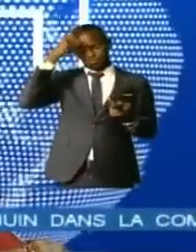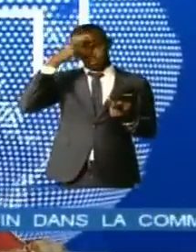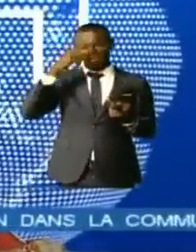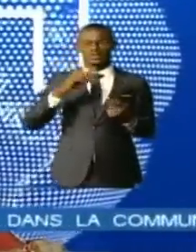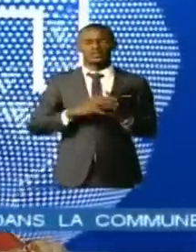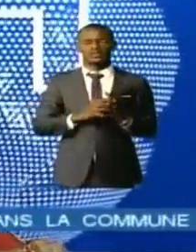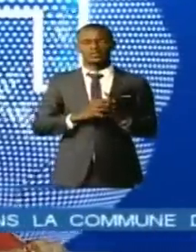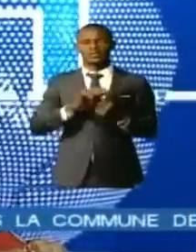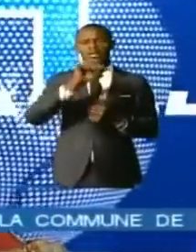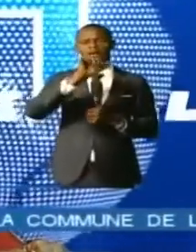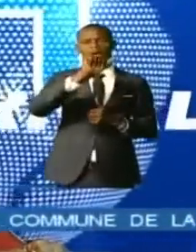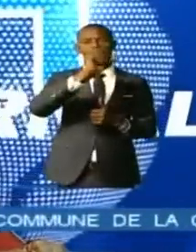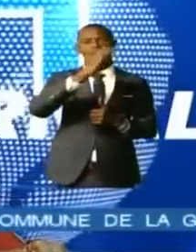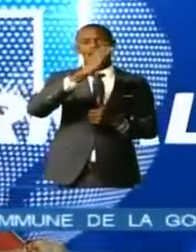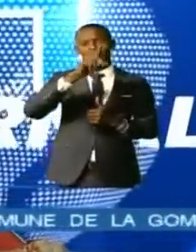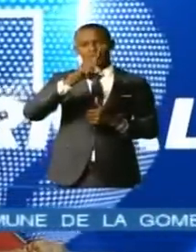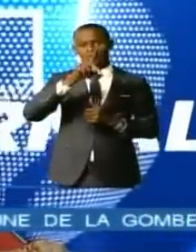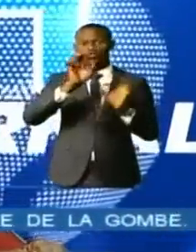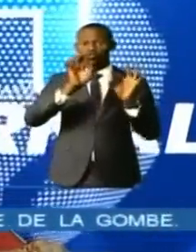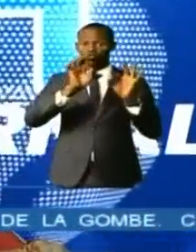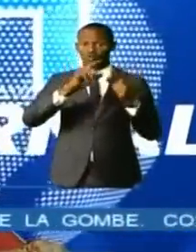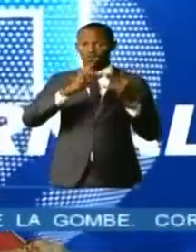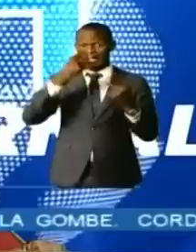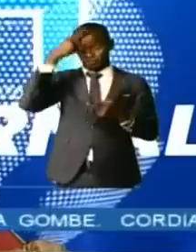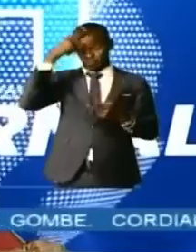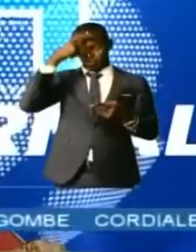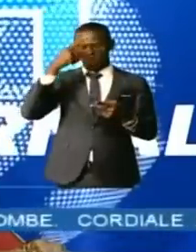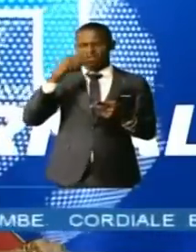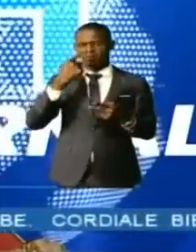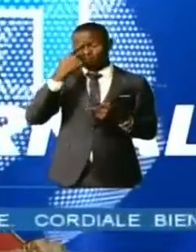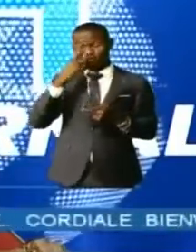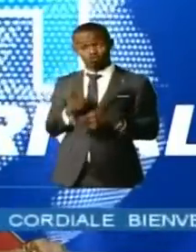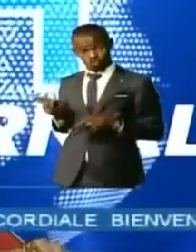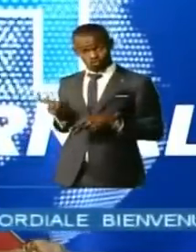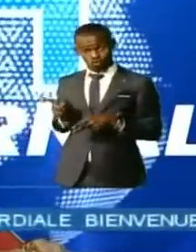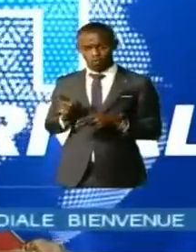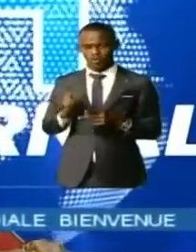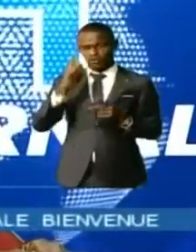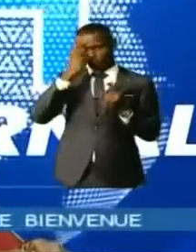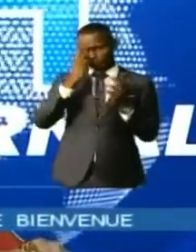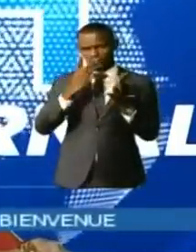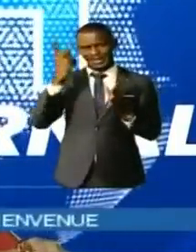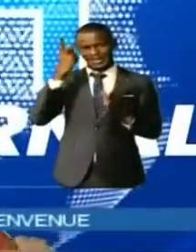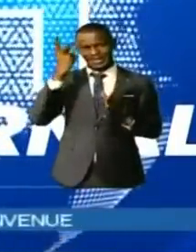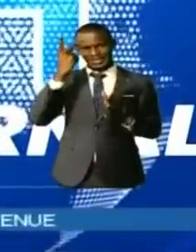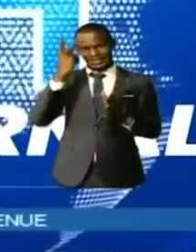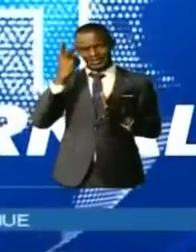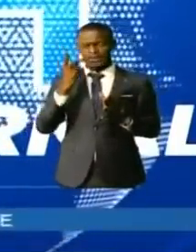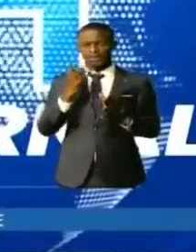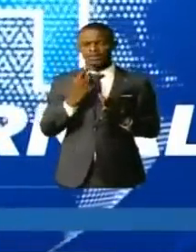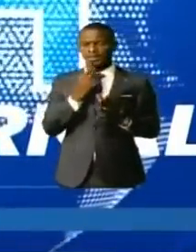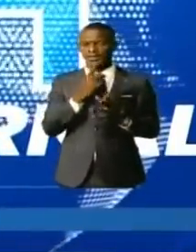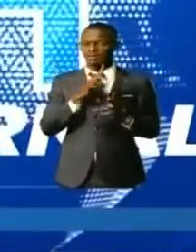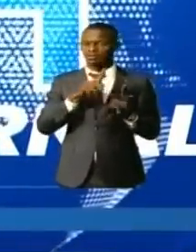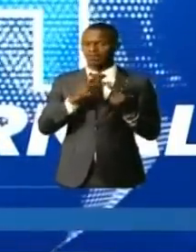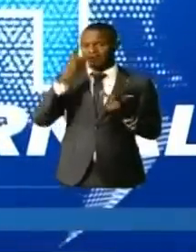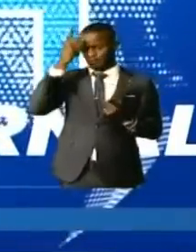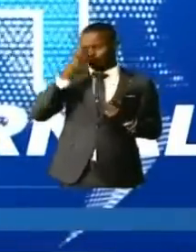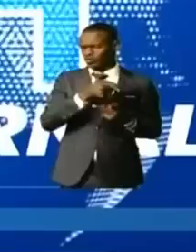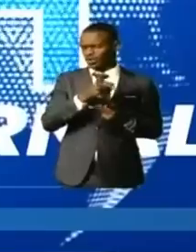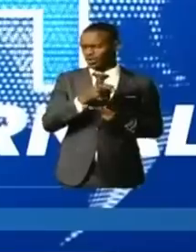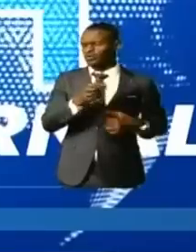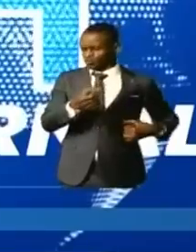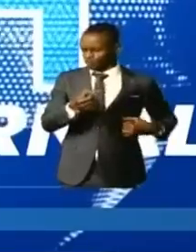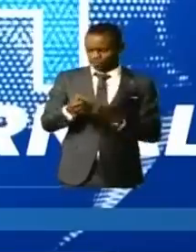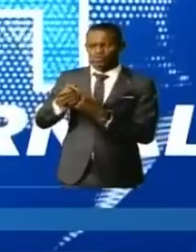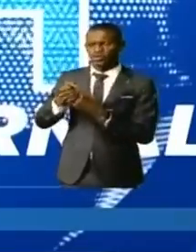progressistes, ACP en sigle, une plateforme politique qui soutient la candidature du président de la République, Félix-Antoine Tshisekedi, à